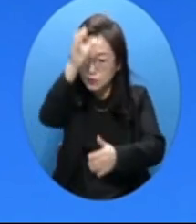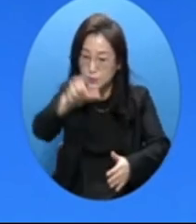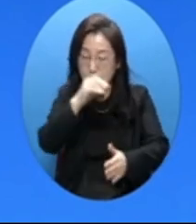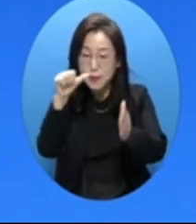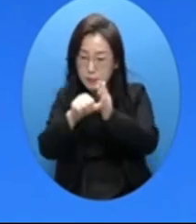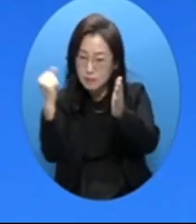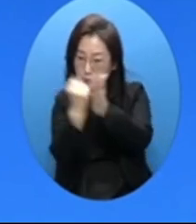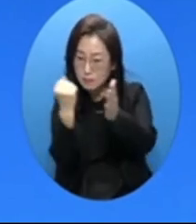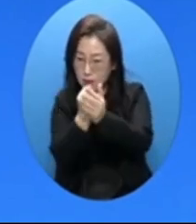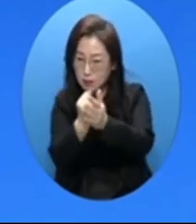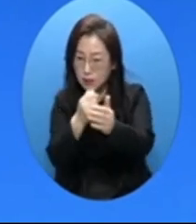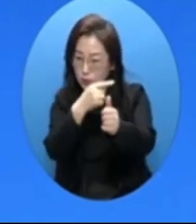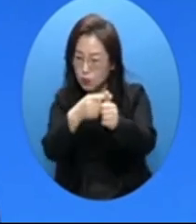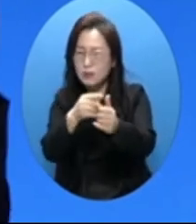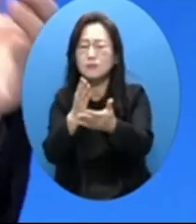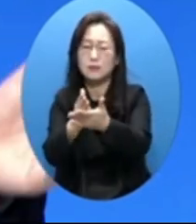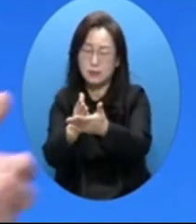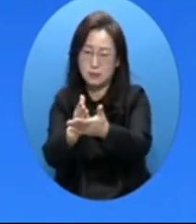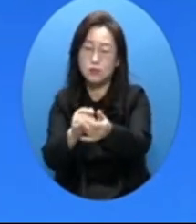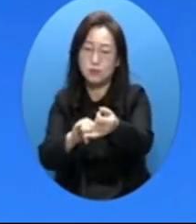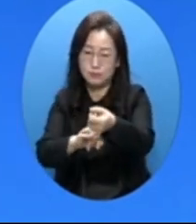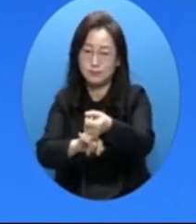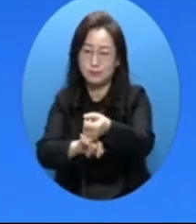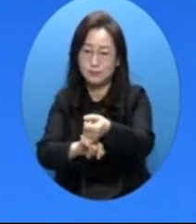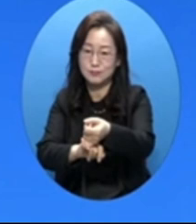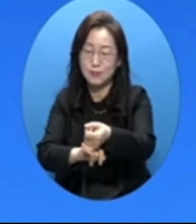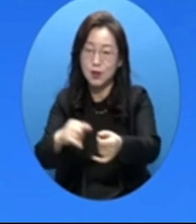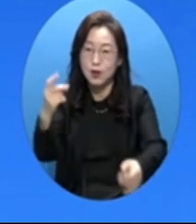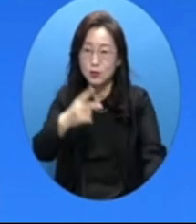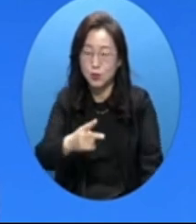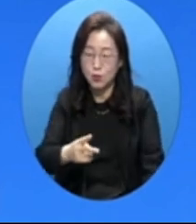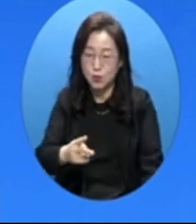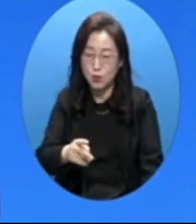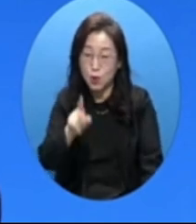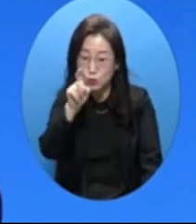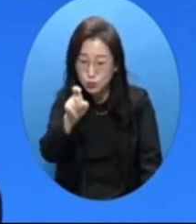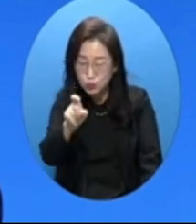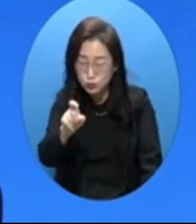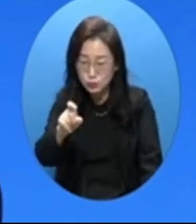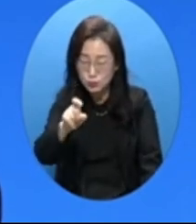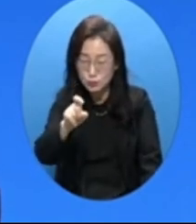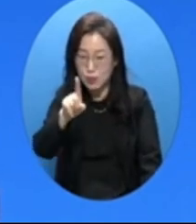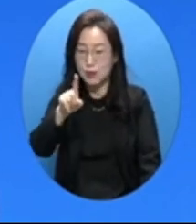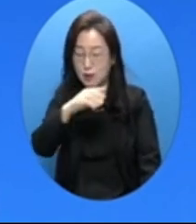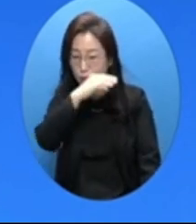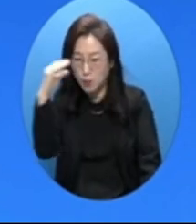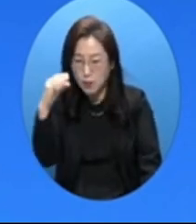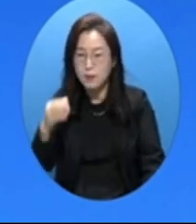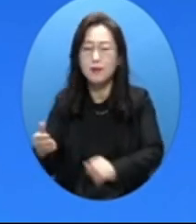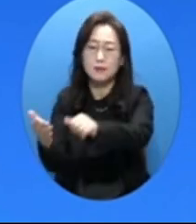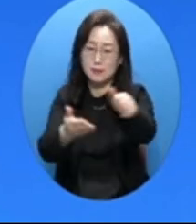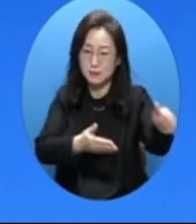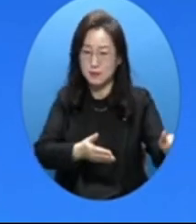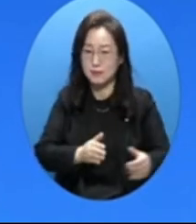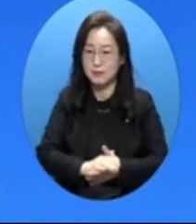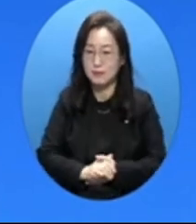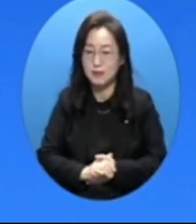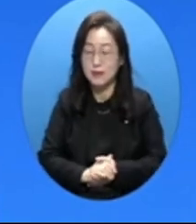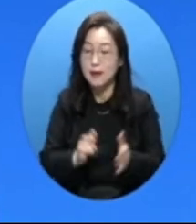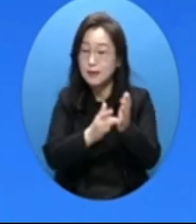이름으로 축원합니다 나가서 굽은 것이 고다재라고 말씀합니다 여러분 굽어진 신앙의 모습을 바로 펴야 되는 것입니다